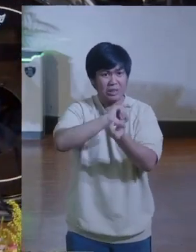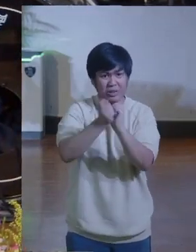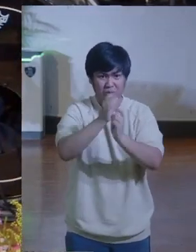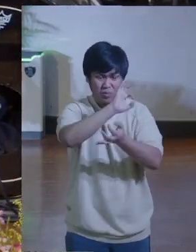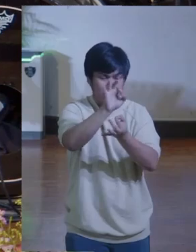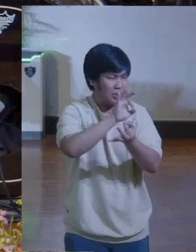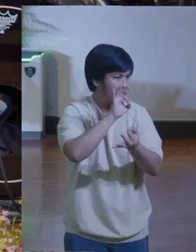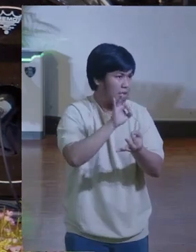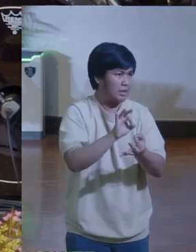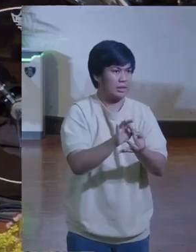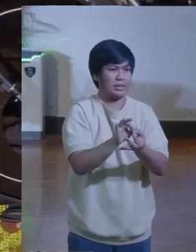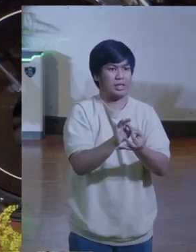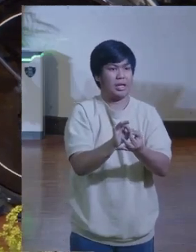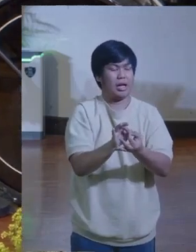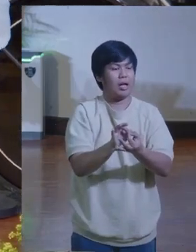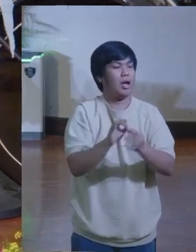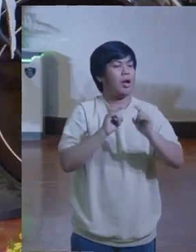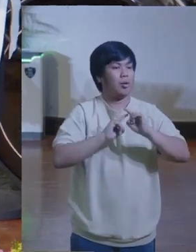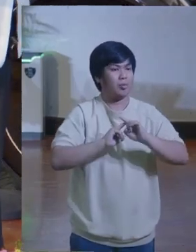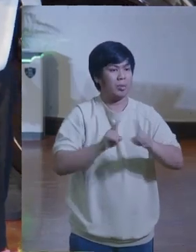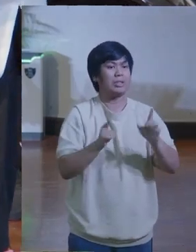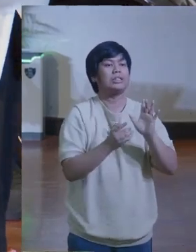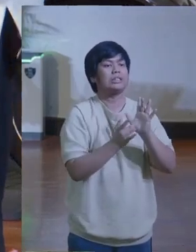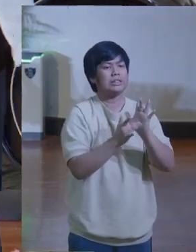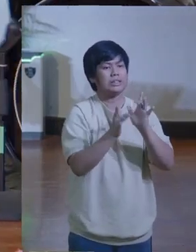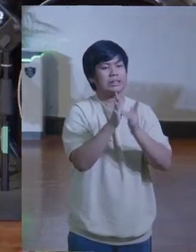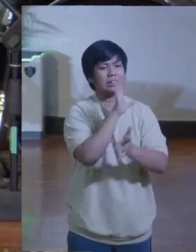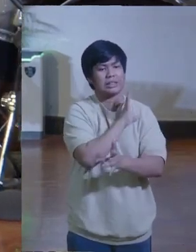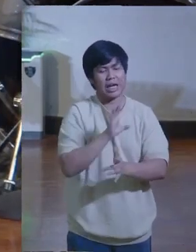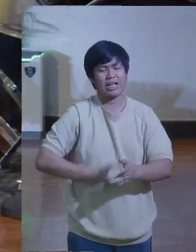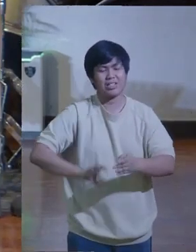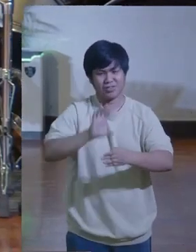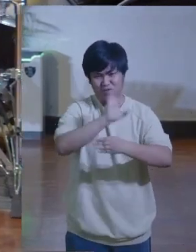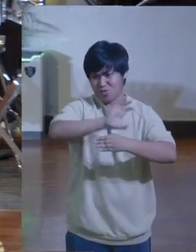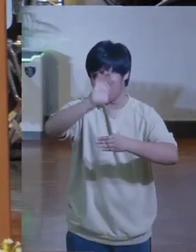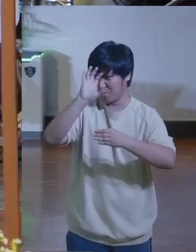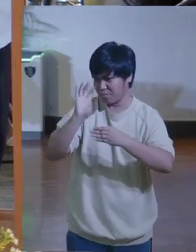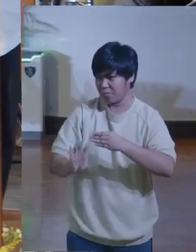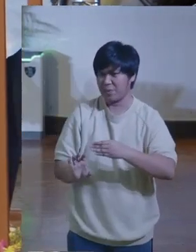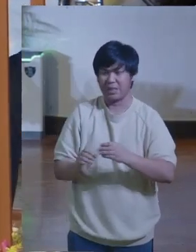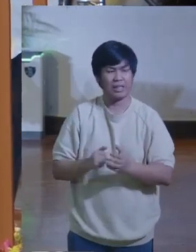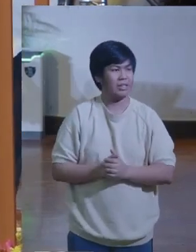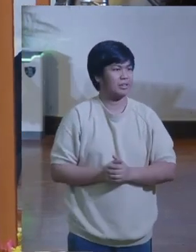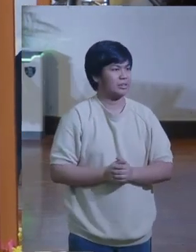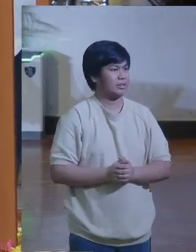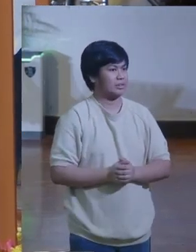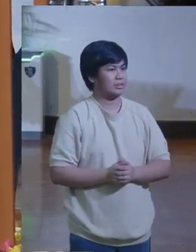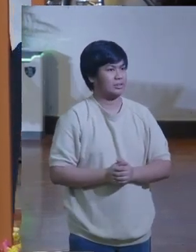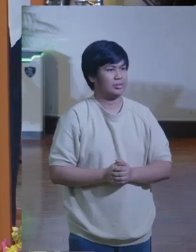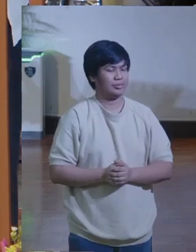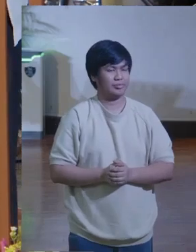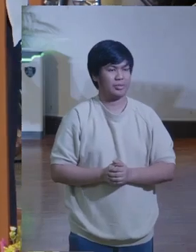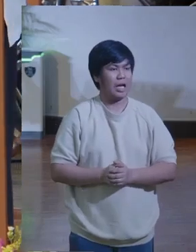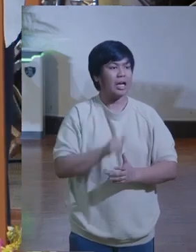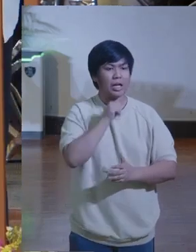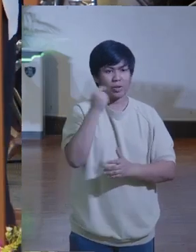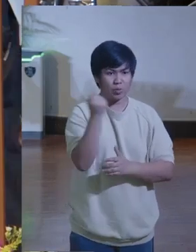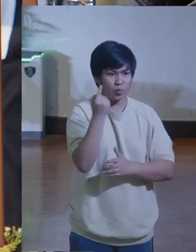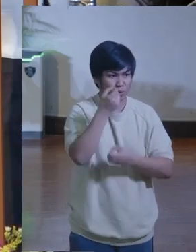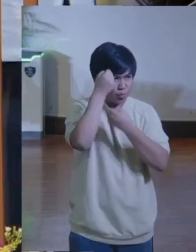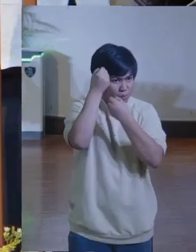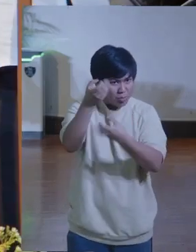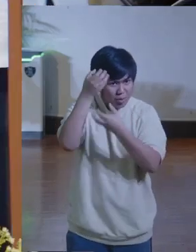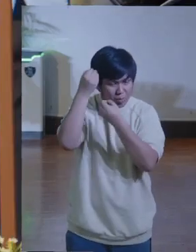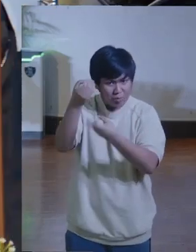yung righteousness niya ay maibigay niya sa atin. Hindi lang sapat yung kanyang passive obedience, yung